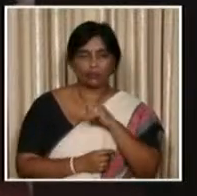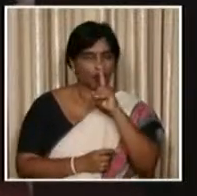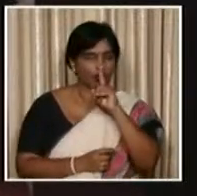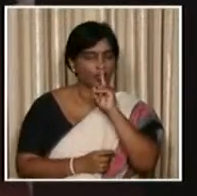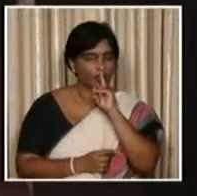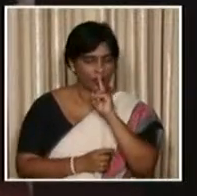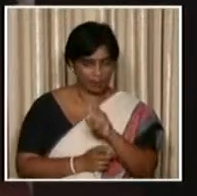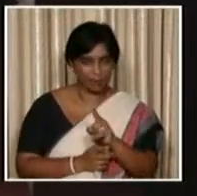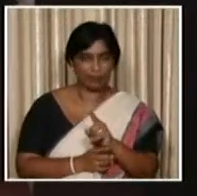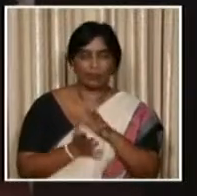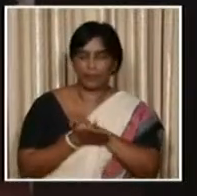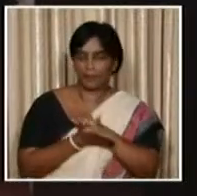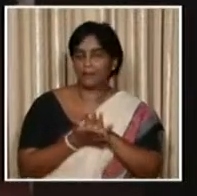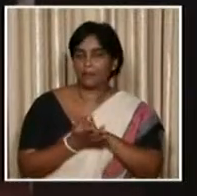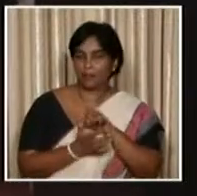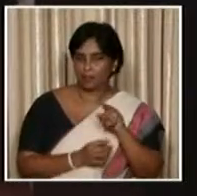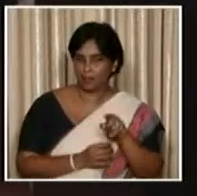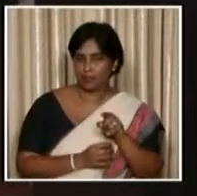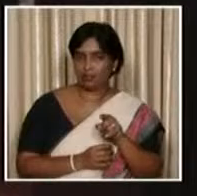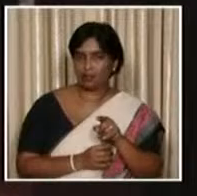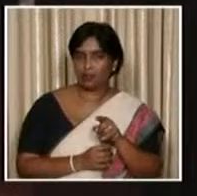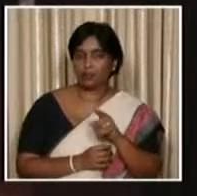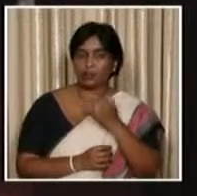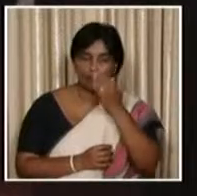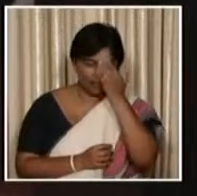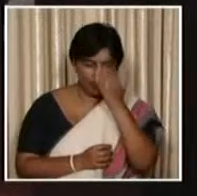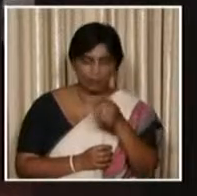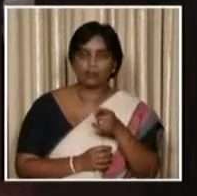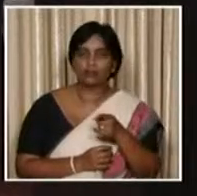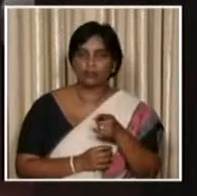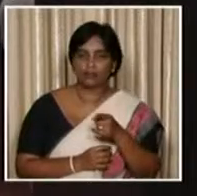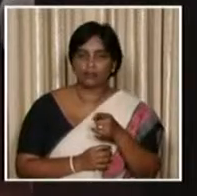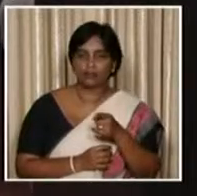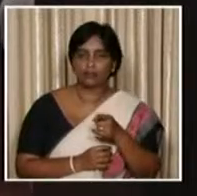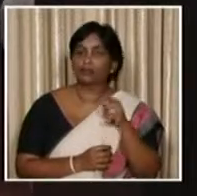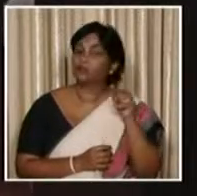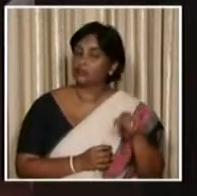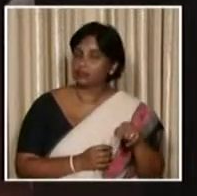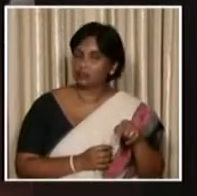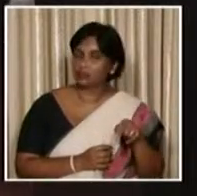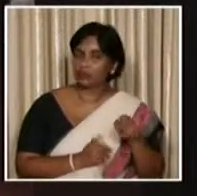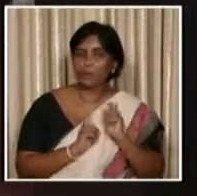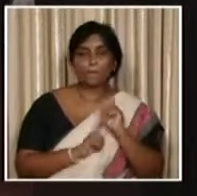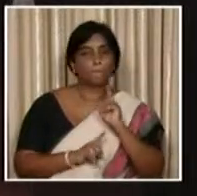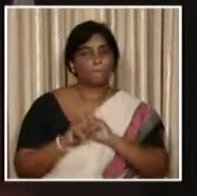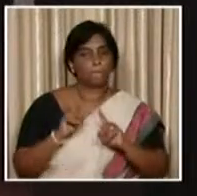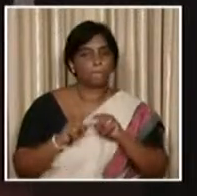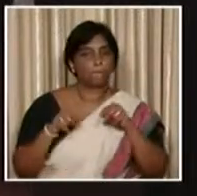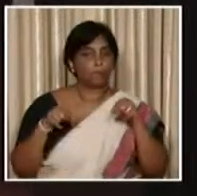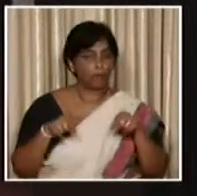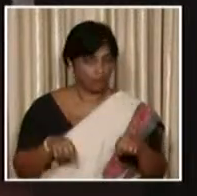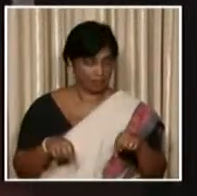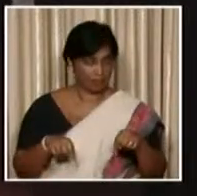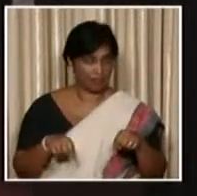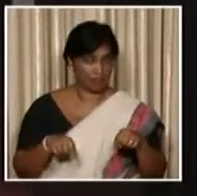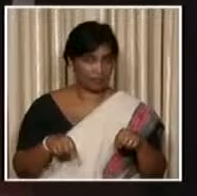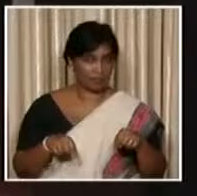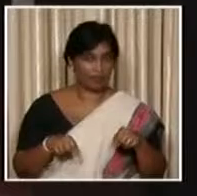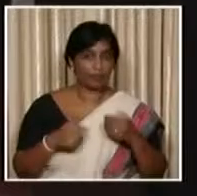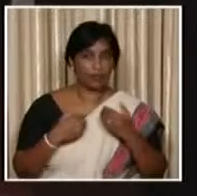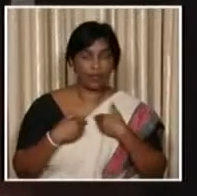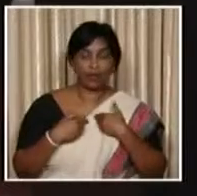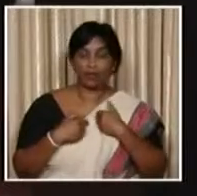ඔබතුමාට කියන්න කැමතියි බොහොම පැහැදිලිව. කරුණා කරලා මේ පාර්ලිමේන්තු සභා ගර්භය තුළ